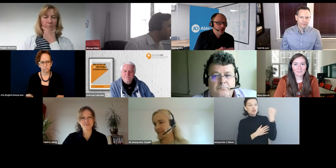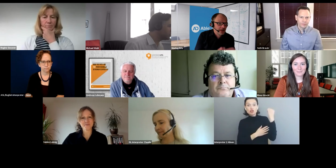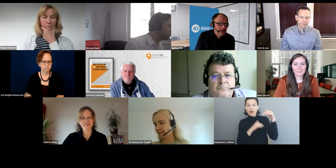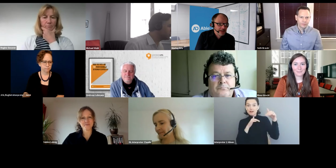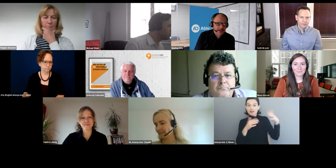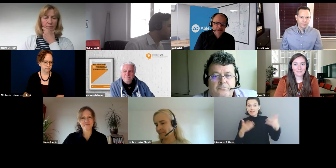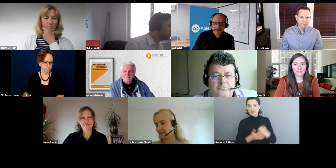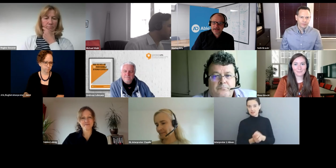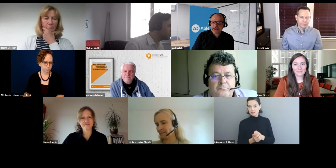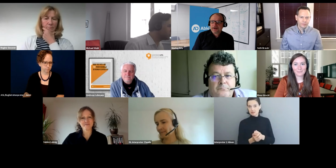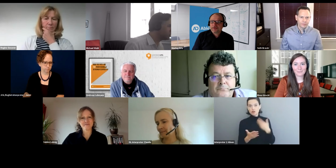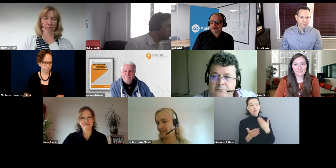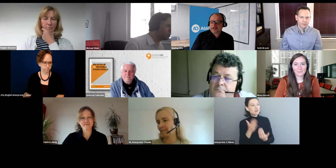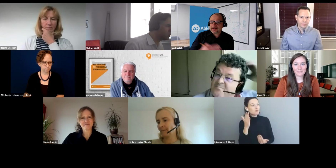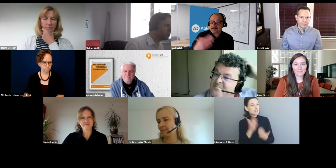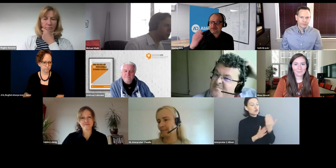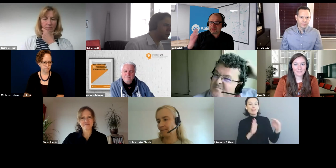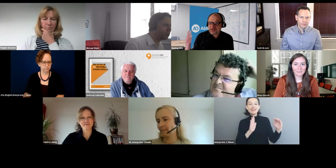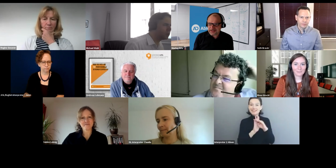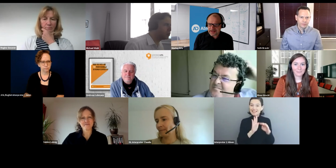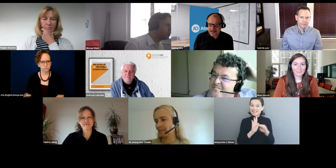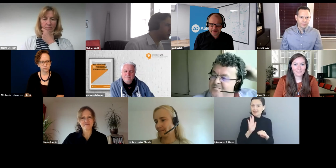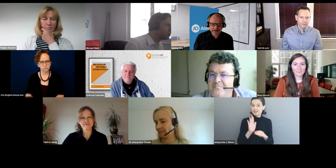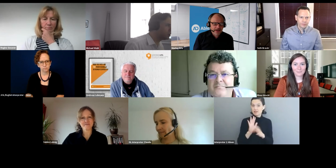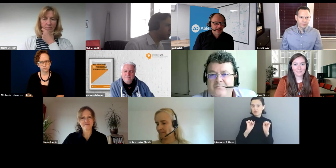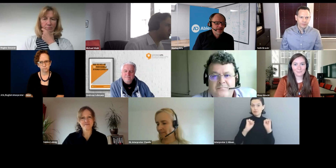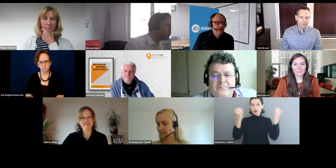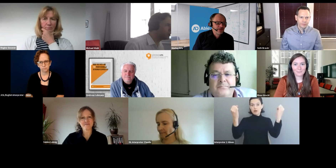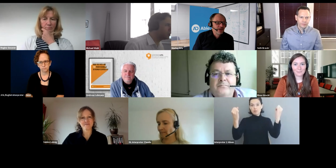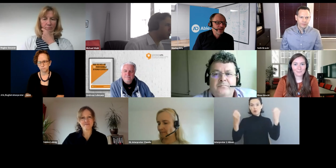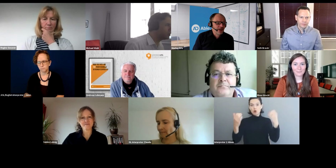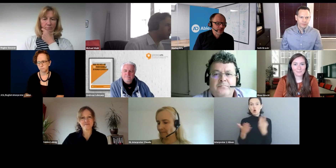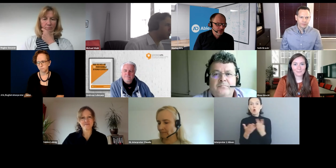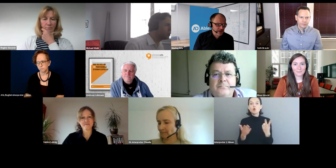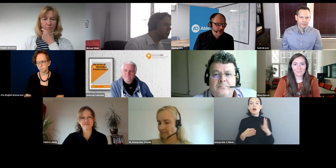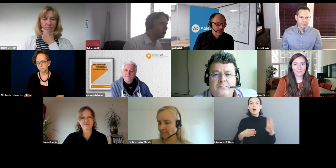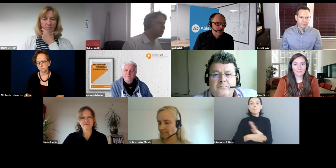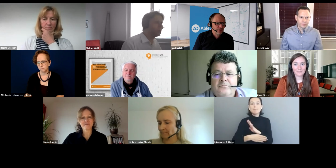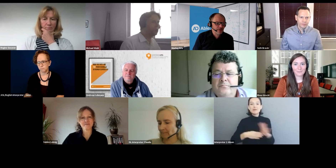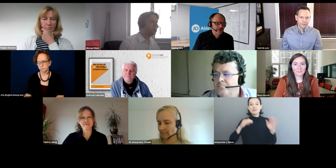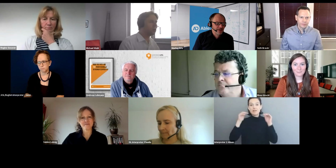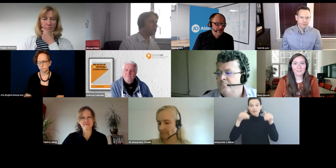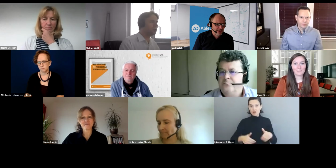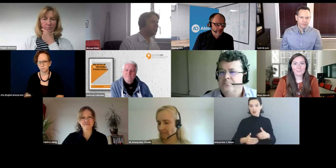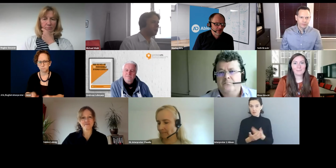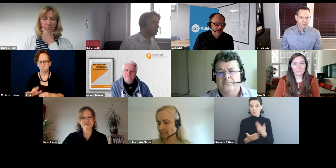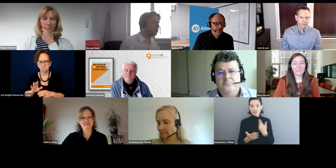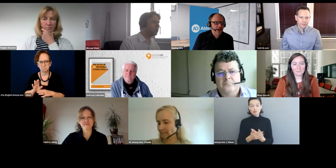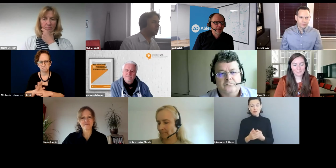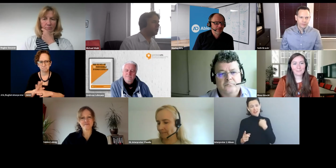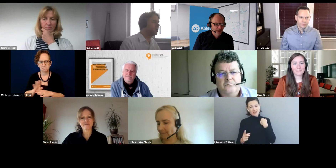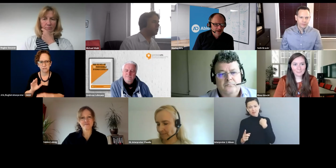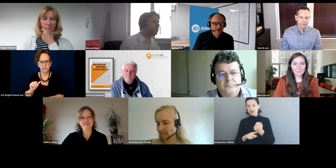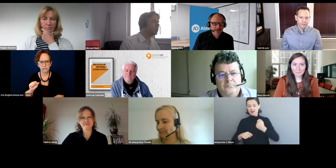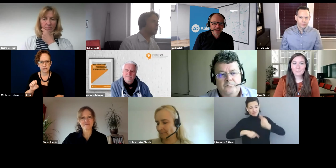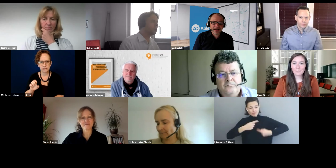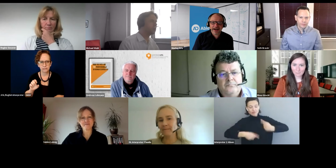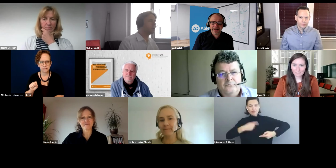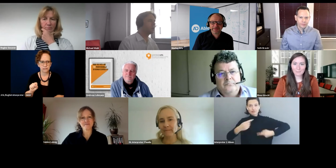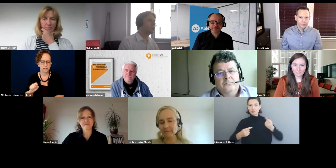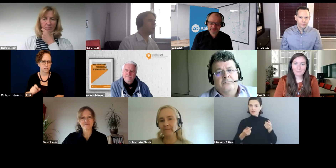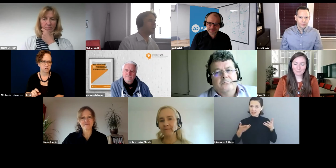wie jetzt neue Gesetze oder Business Cases, dass wir das wirklich auf die Piste bringen und dieses Thema voranbringen.